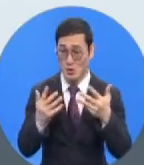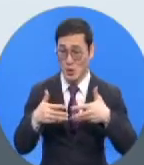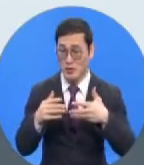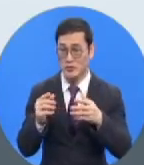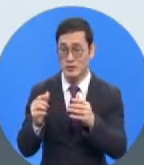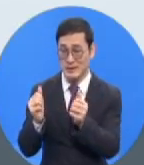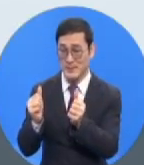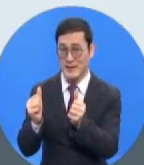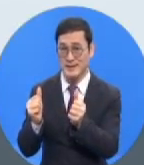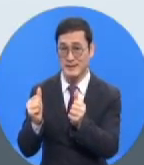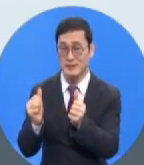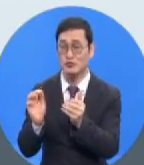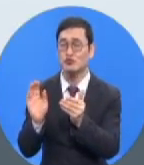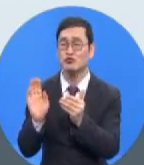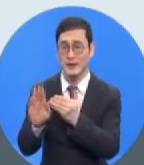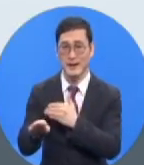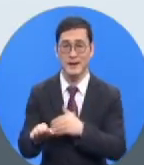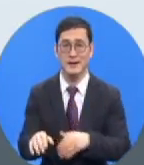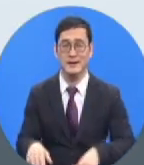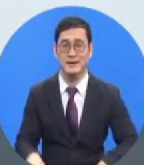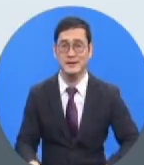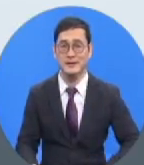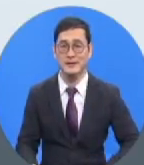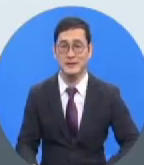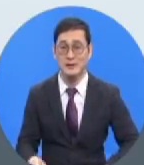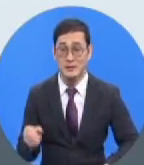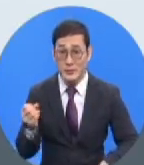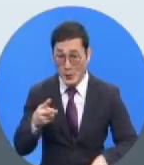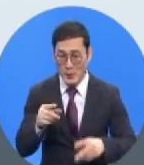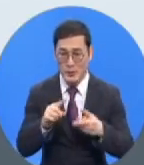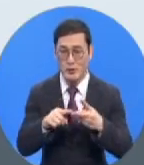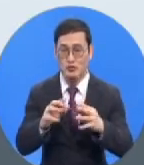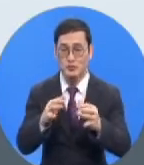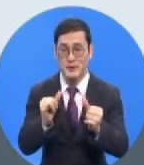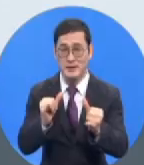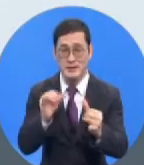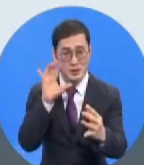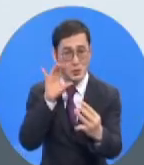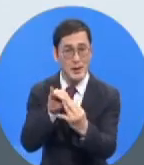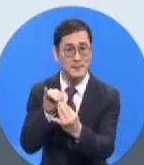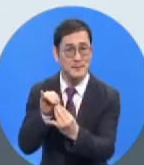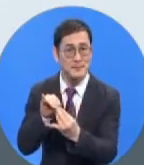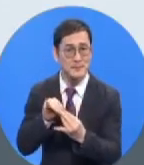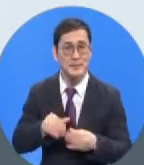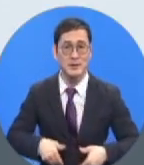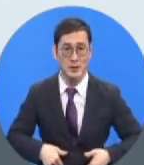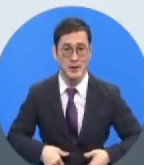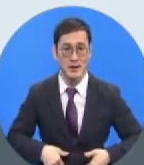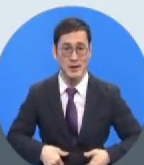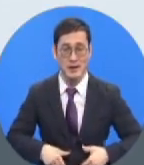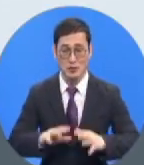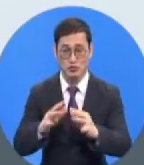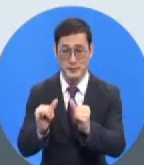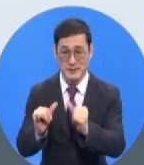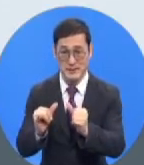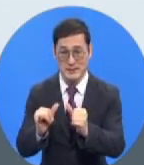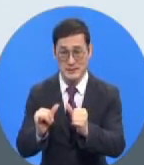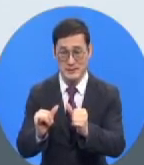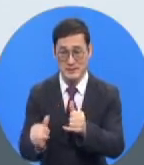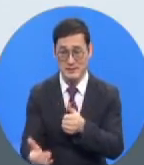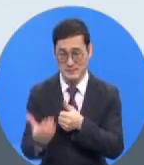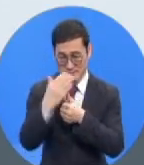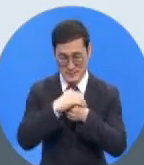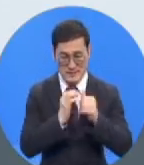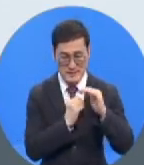의견 여론도 반영되지 않으면 네. 사면 자체가 아무리 대통령이 사면권을 갖고 있지만 그것 또 국민에게 위임받은 것인데 네. 그걸